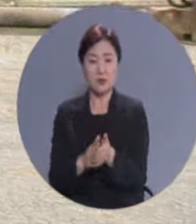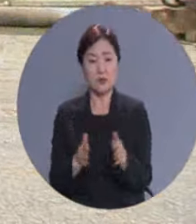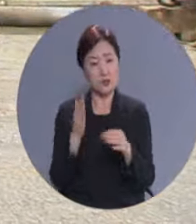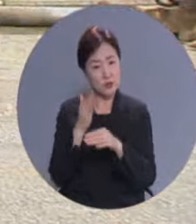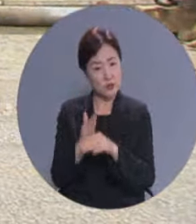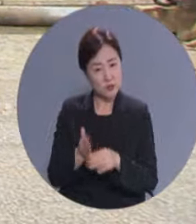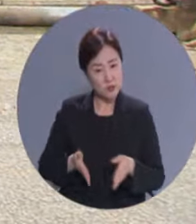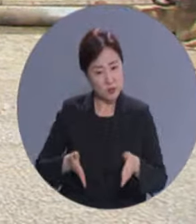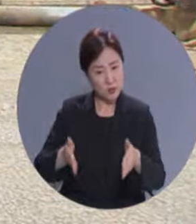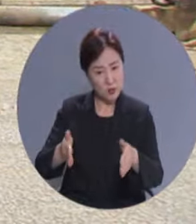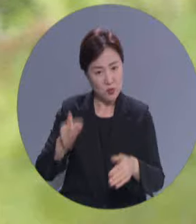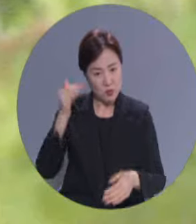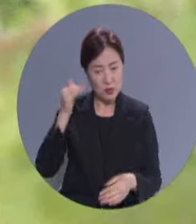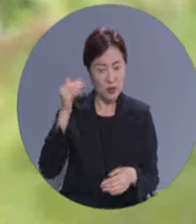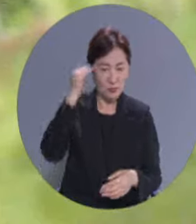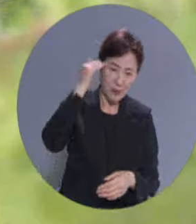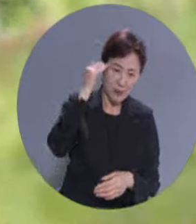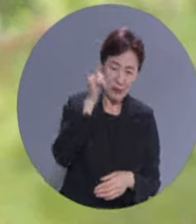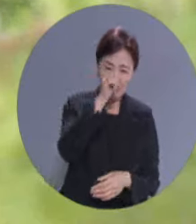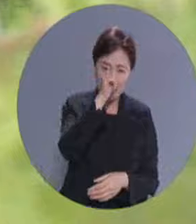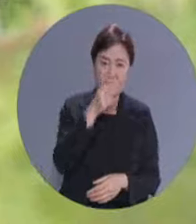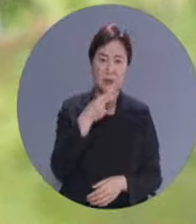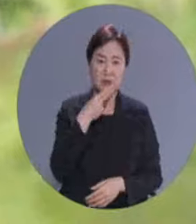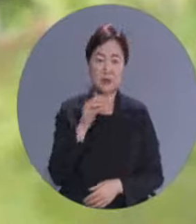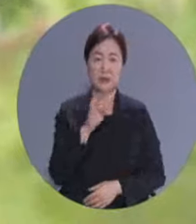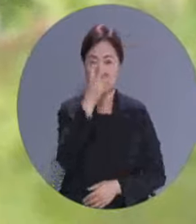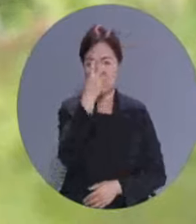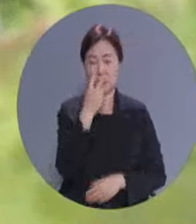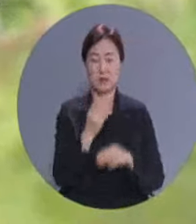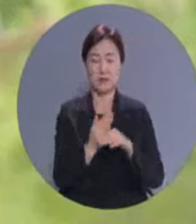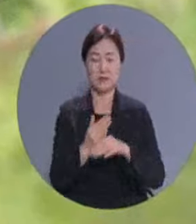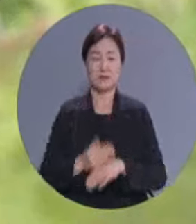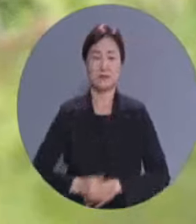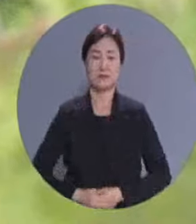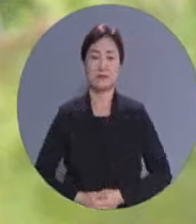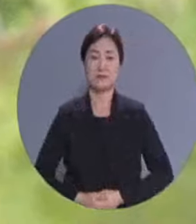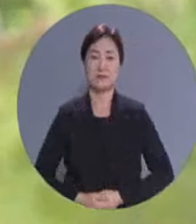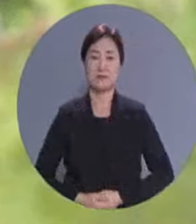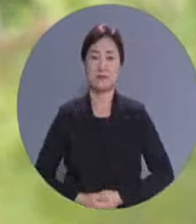사고에 영향을 줬을 가능성 등을 조사하고 있습니다. MBC 뉴스 천홍입니다.